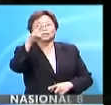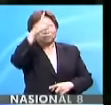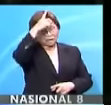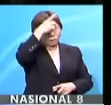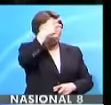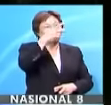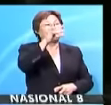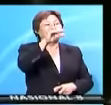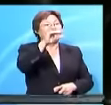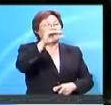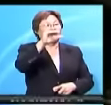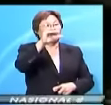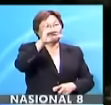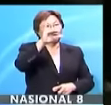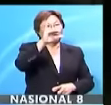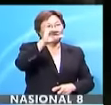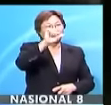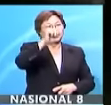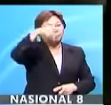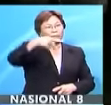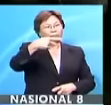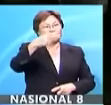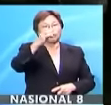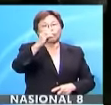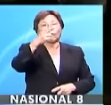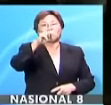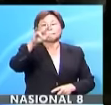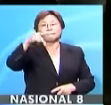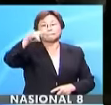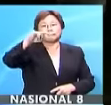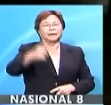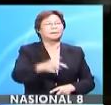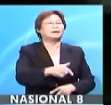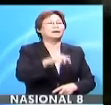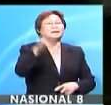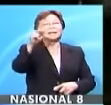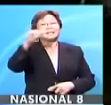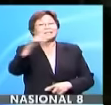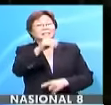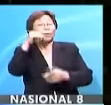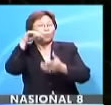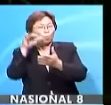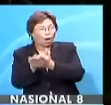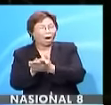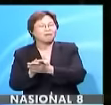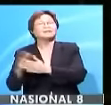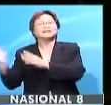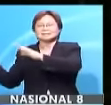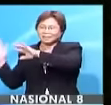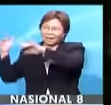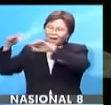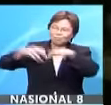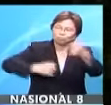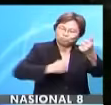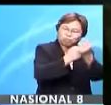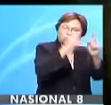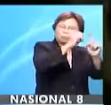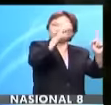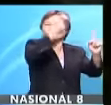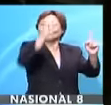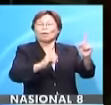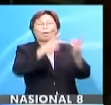Ping, dan Yang Berhormat Khairi Jamaluddin bersama dengan isteri yang turut sama memberikan sokongan padu kepada